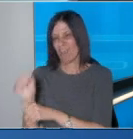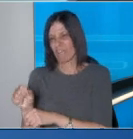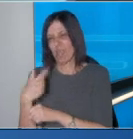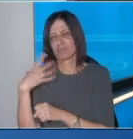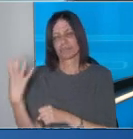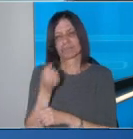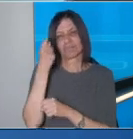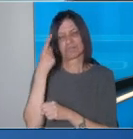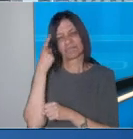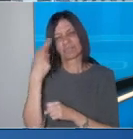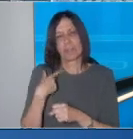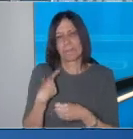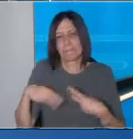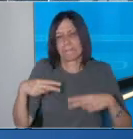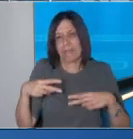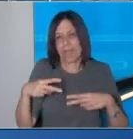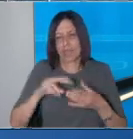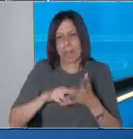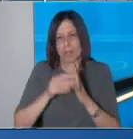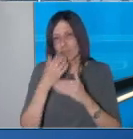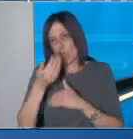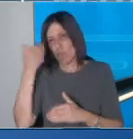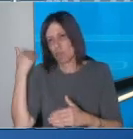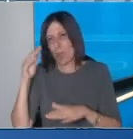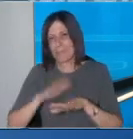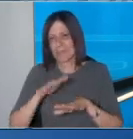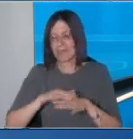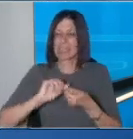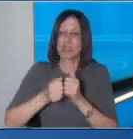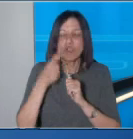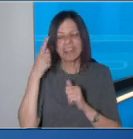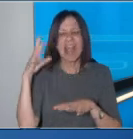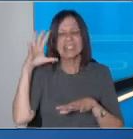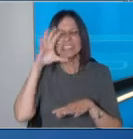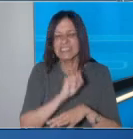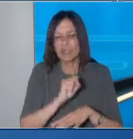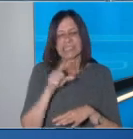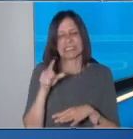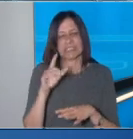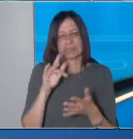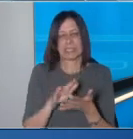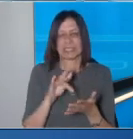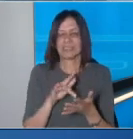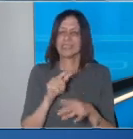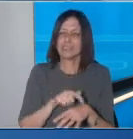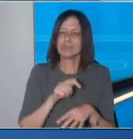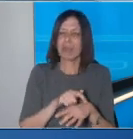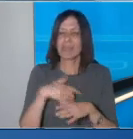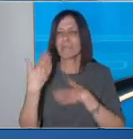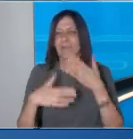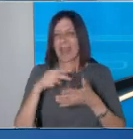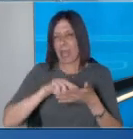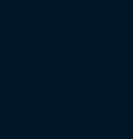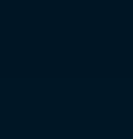מאמץ פרקטיקות פרנויה פוליטיות של קודמו בתפקיד, או שמא ידע לזהות בזמן מהלך פוליטי מעל